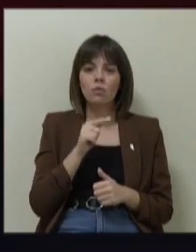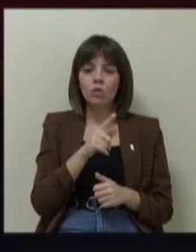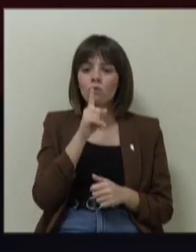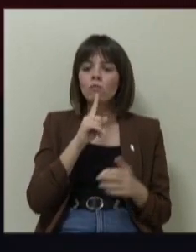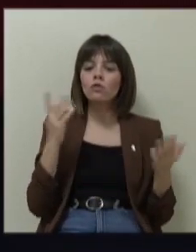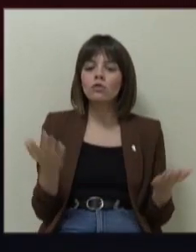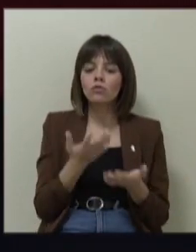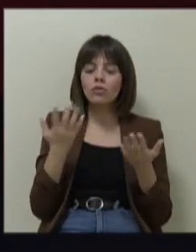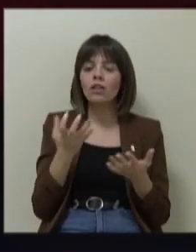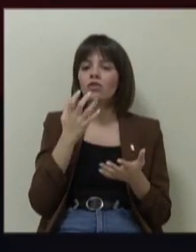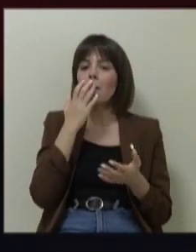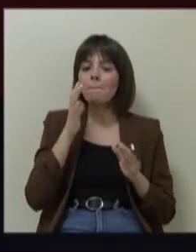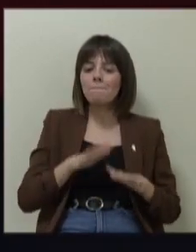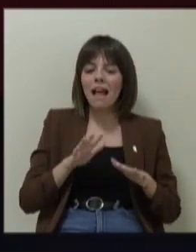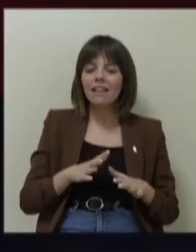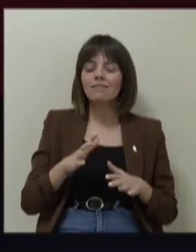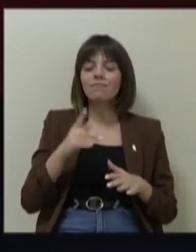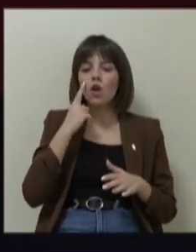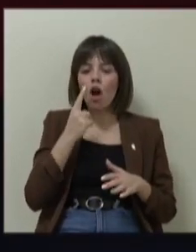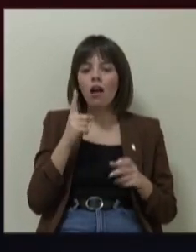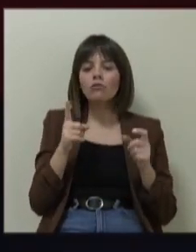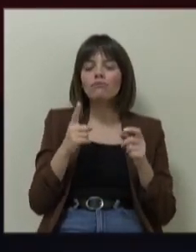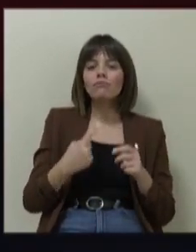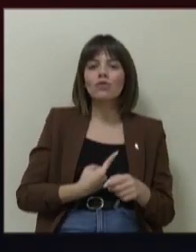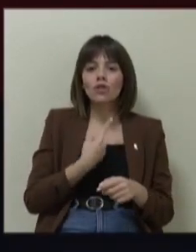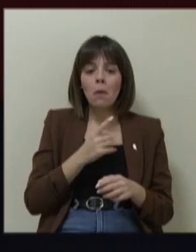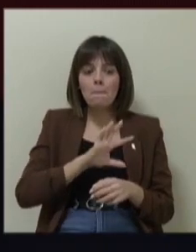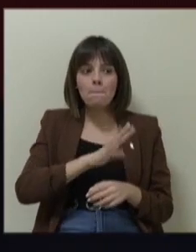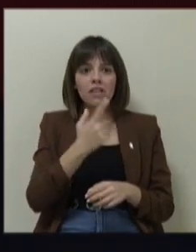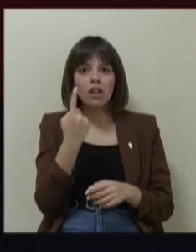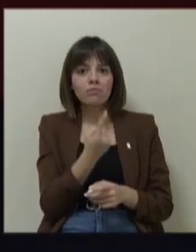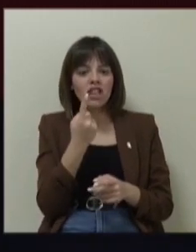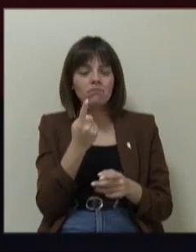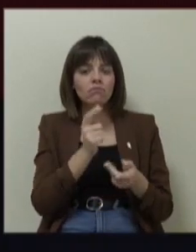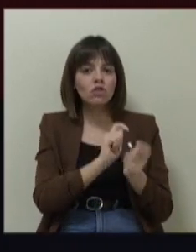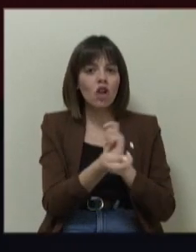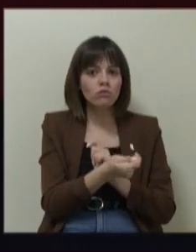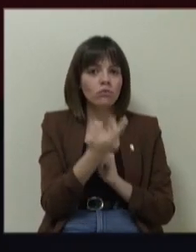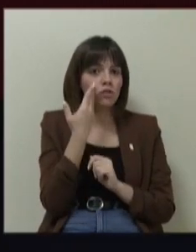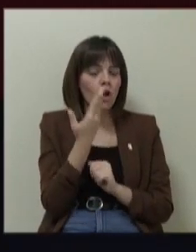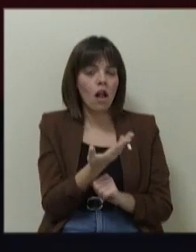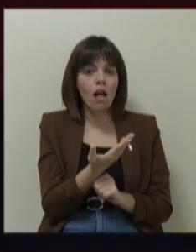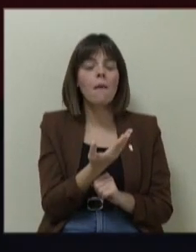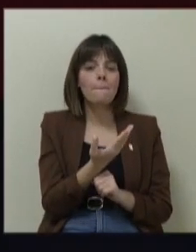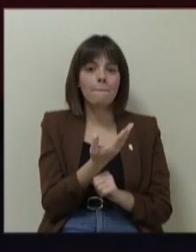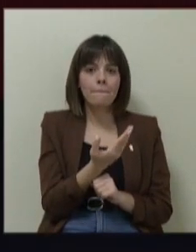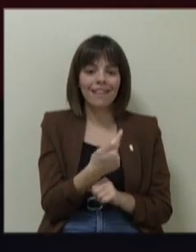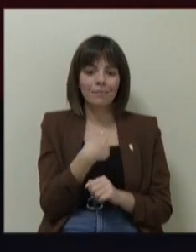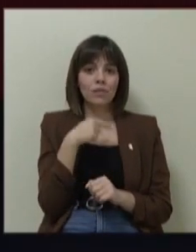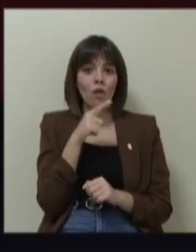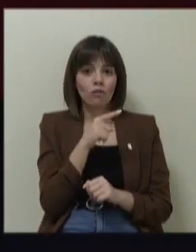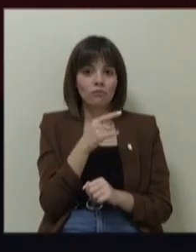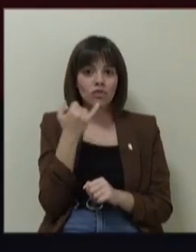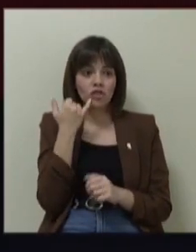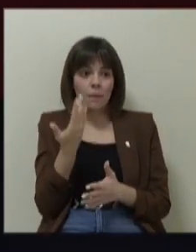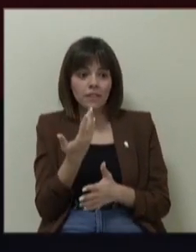yüzlerce yıldır beslenen duygumuzu bambaşka bir cihaza dönüştürmüş durumda. Ve biz onun cihazı